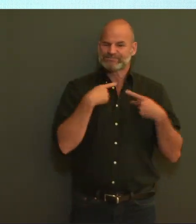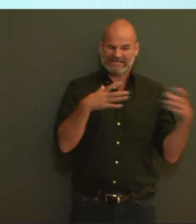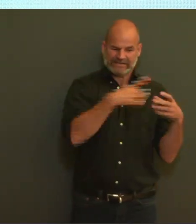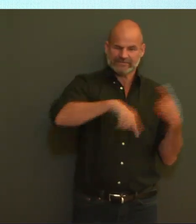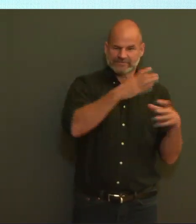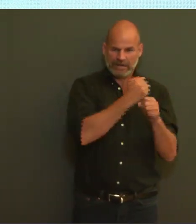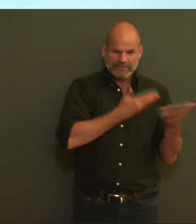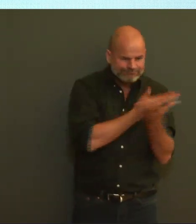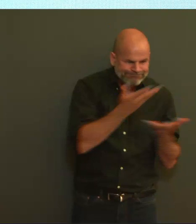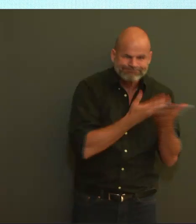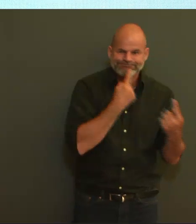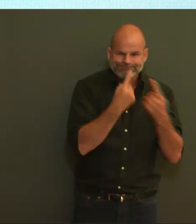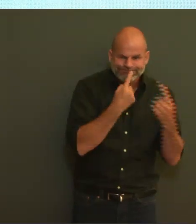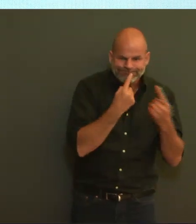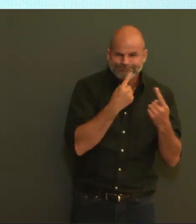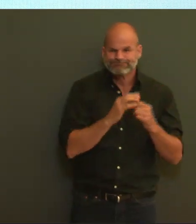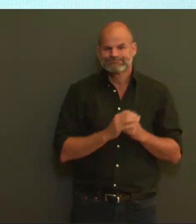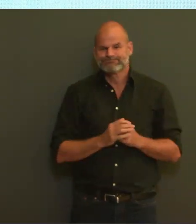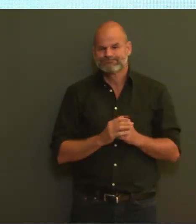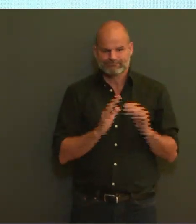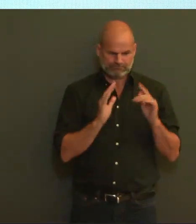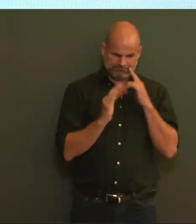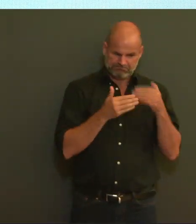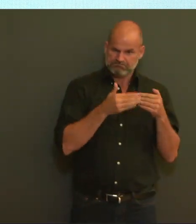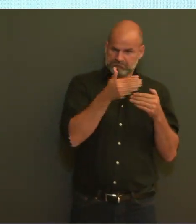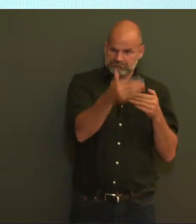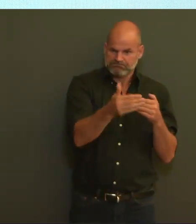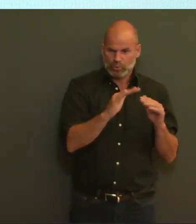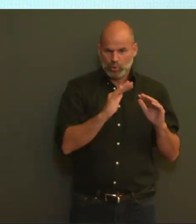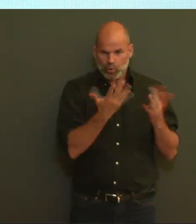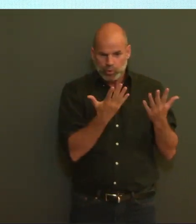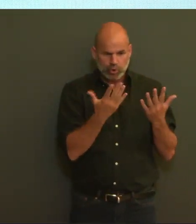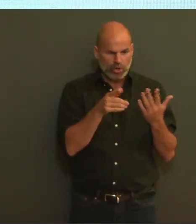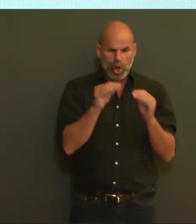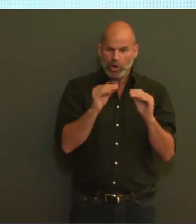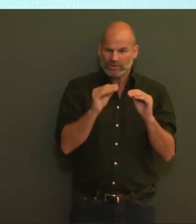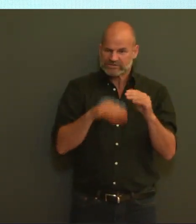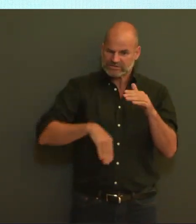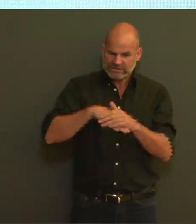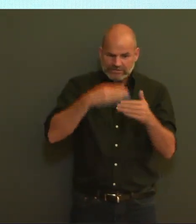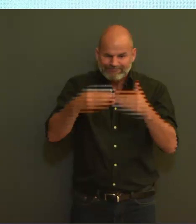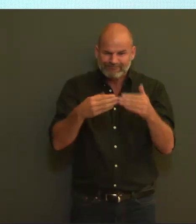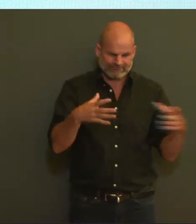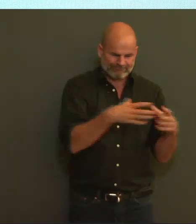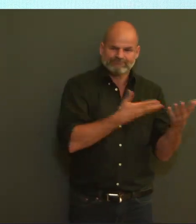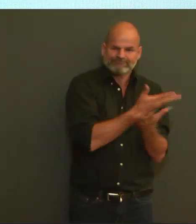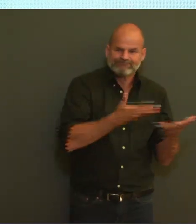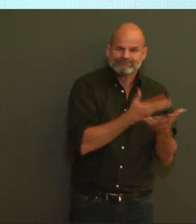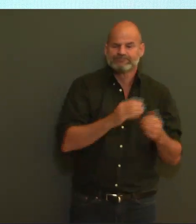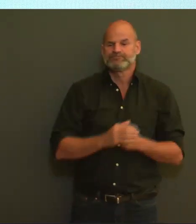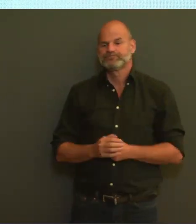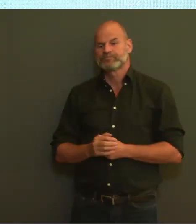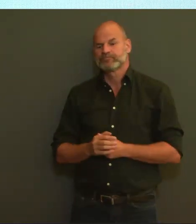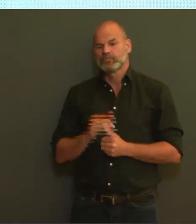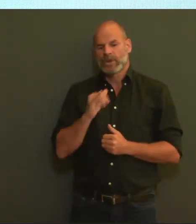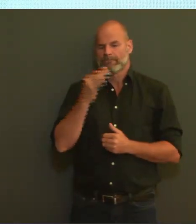het onderwijs terug zal kunnen opstarten. Ik denk dat het belangrijk is dat het goed kan opstarten, zo volledig mogelijk, maar